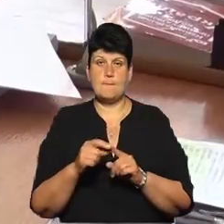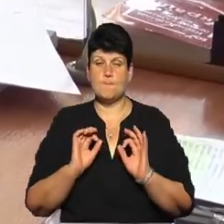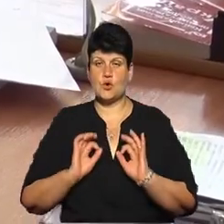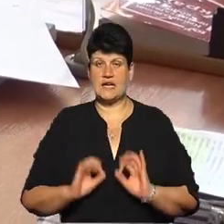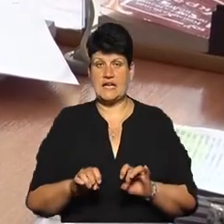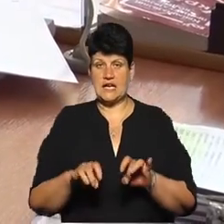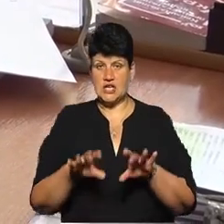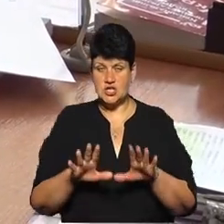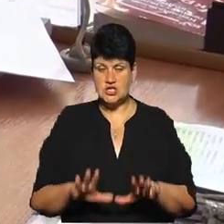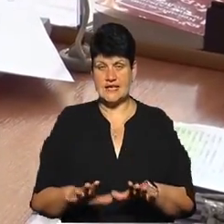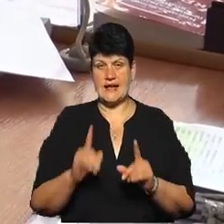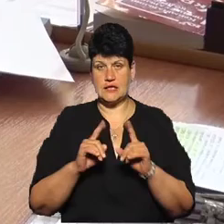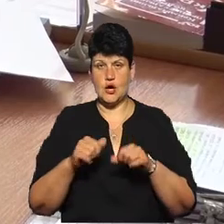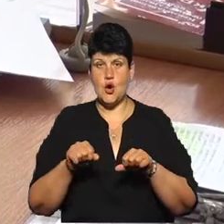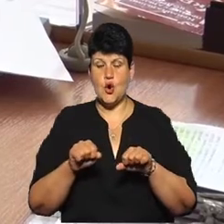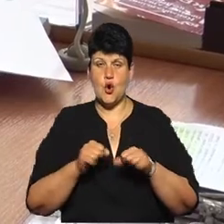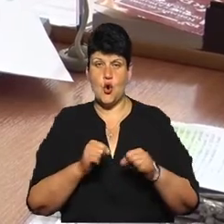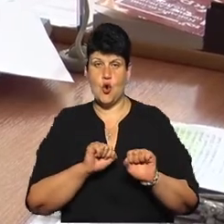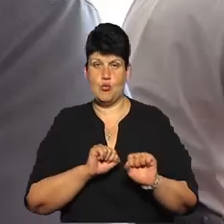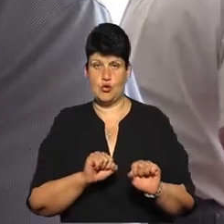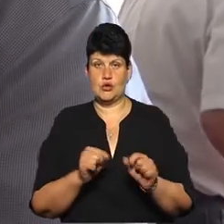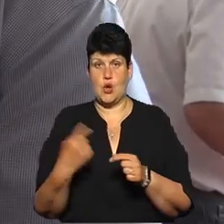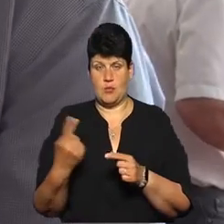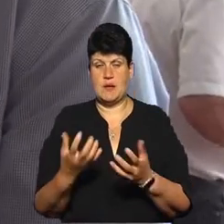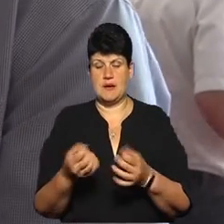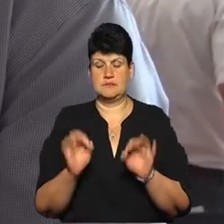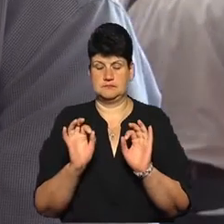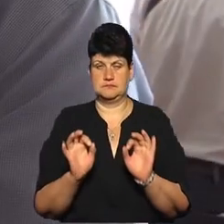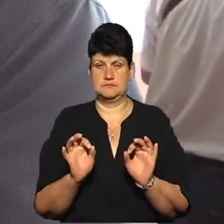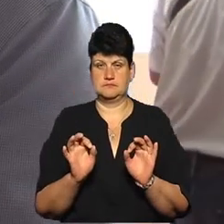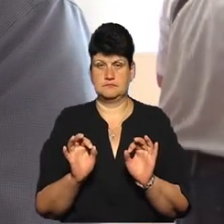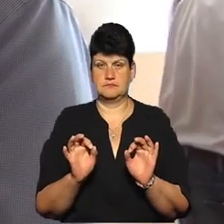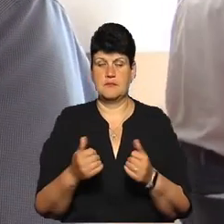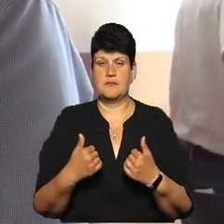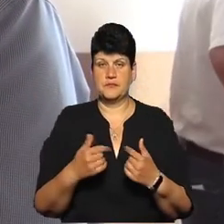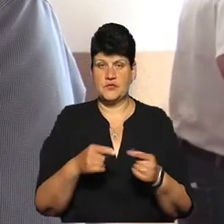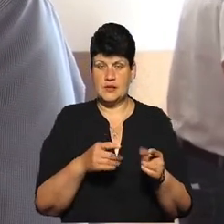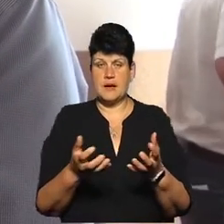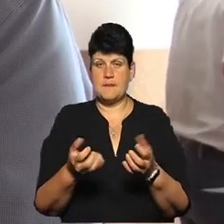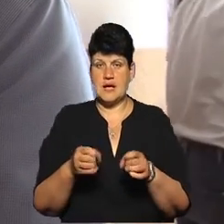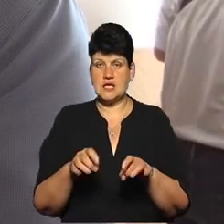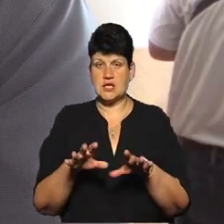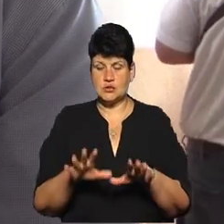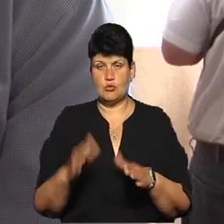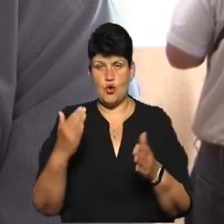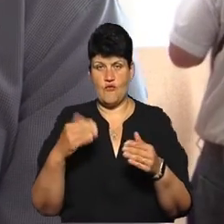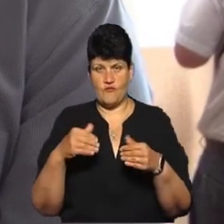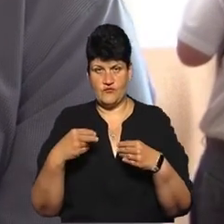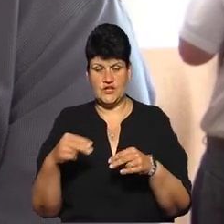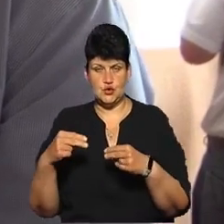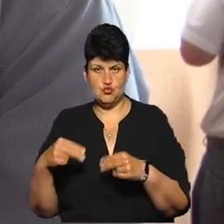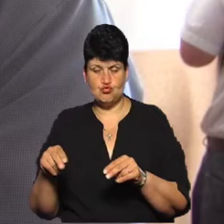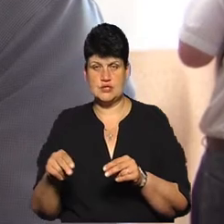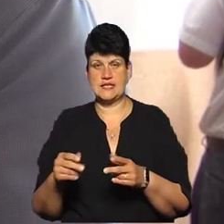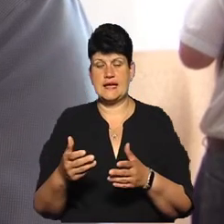майна Рада оборони області прийняла обґрунтовано. Вони приймають рішення про відчуження для забезпечення потреб